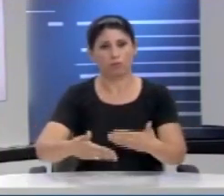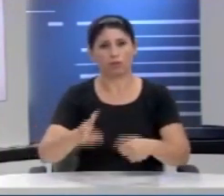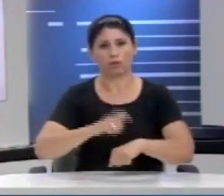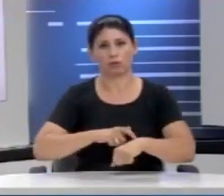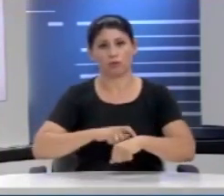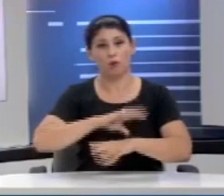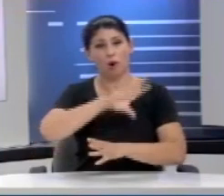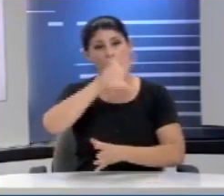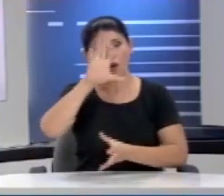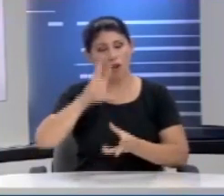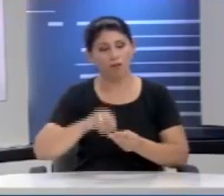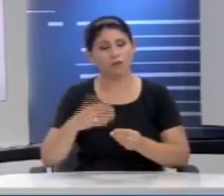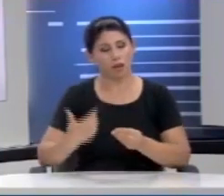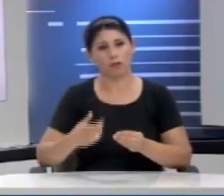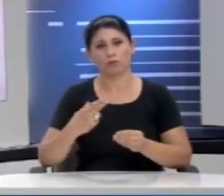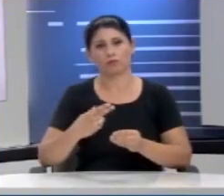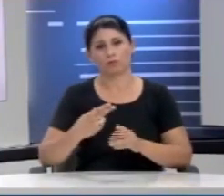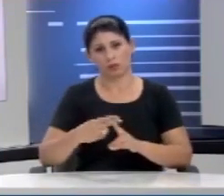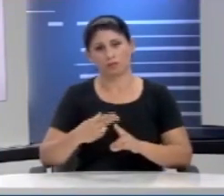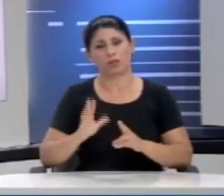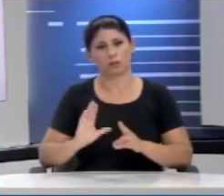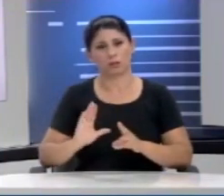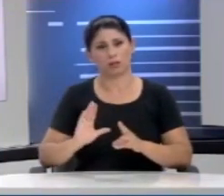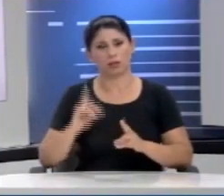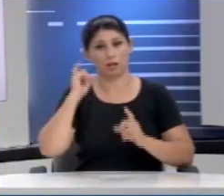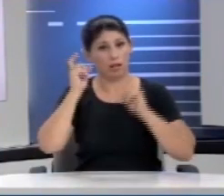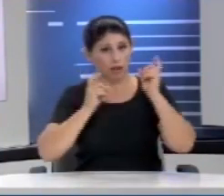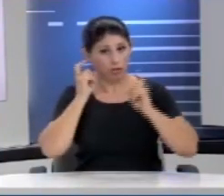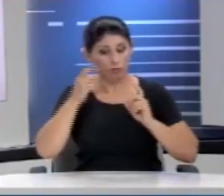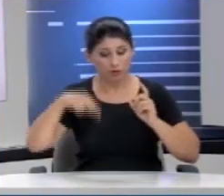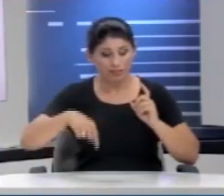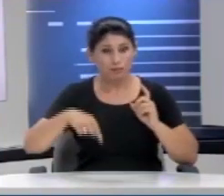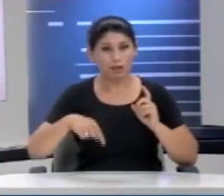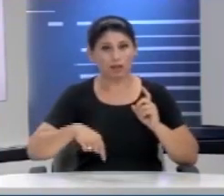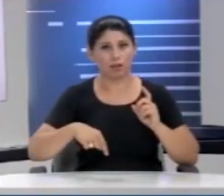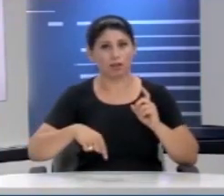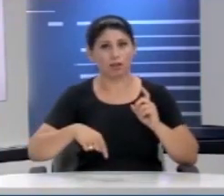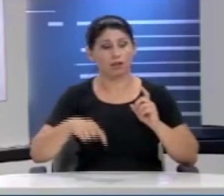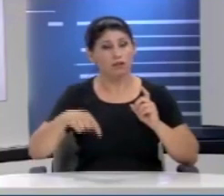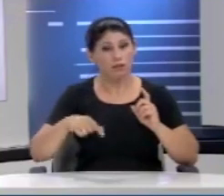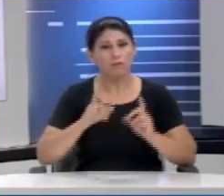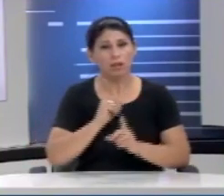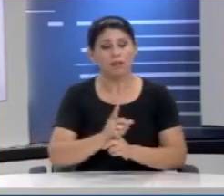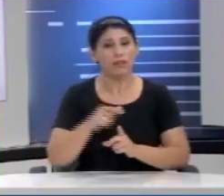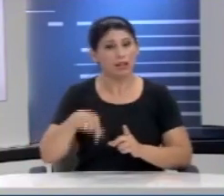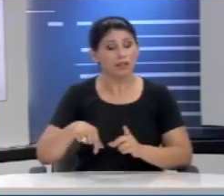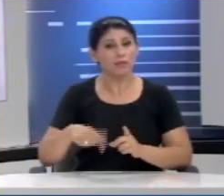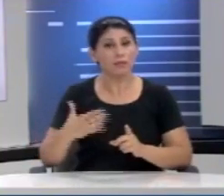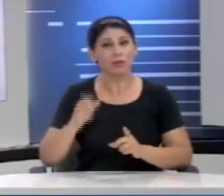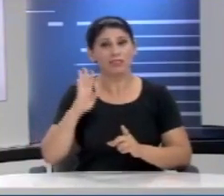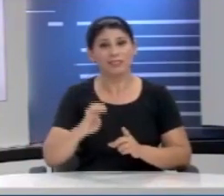Όλα αυτά έχουν τη σημασία τους να τα αναλογιζόμαστε σήμερα. Σήμερα, ειδικά που είναι